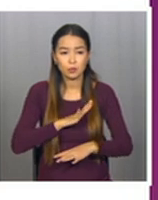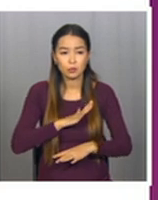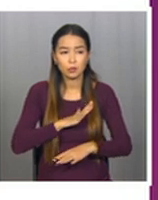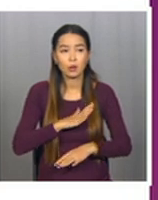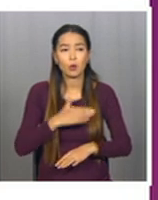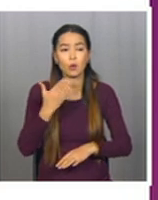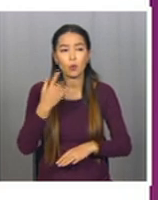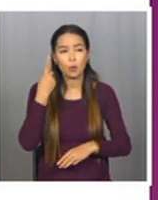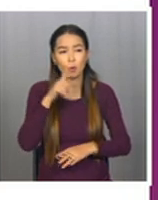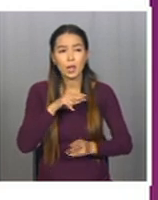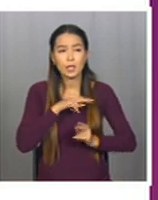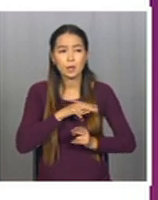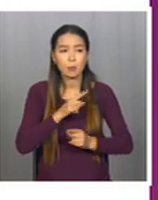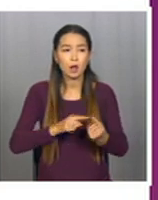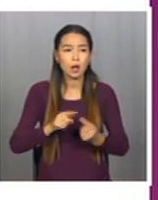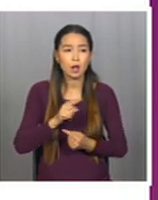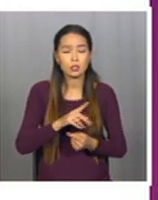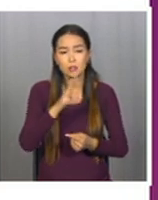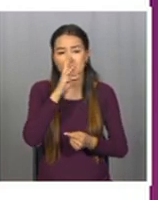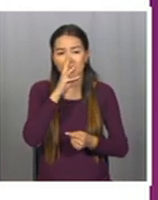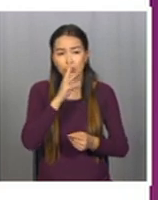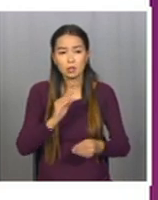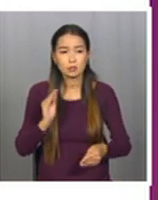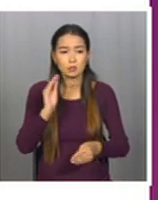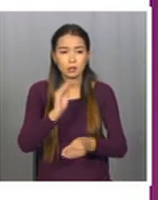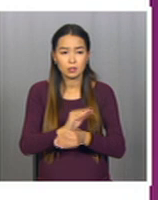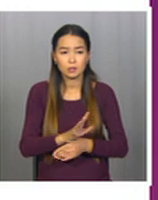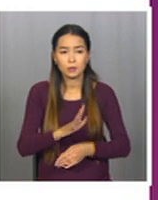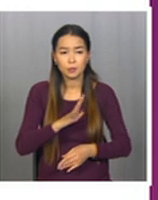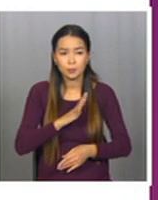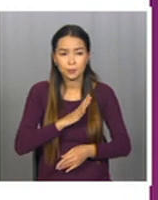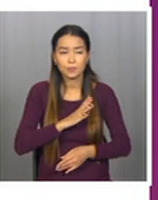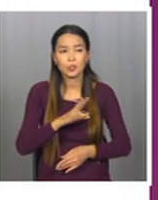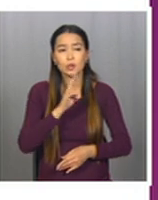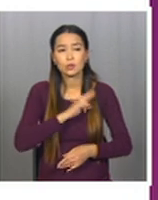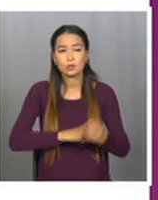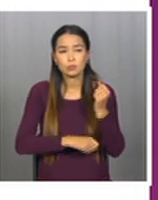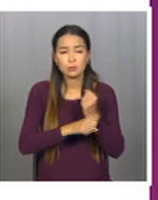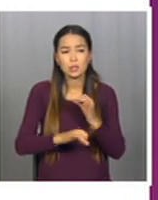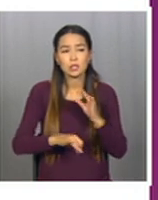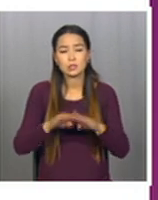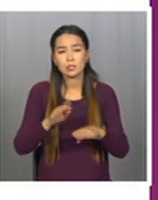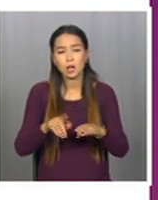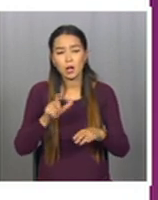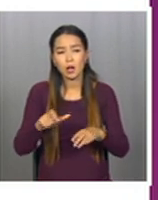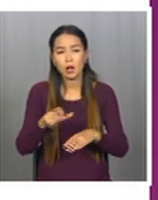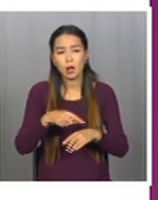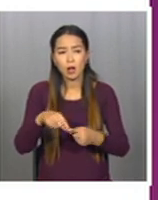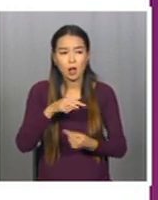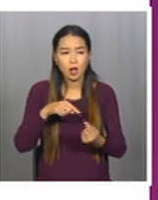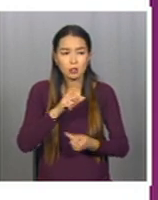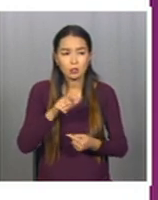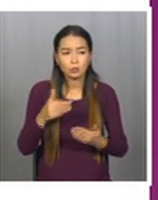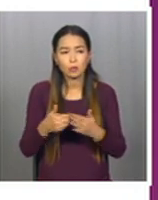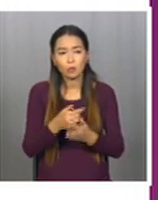еңбегімен айналысатындардың жалақысы көтерілді. Жұмысшылар мен кәсіпкерлер арасындағы жаңа қарым-қатынастар